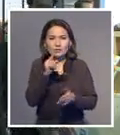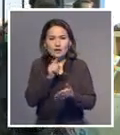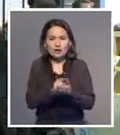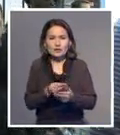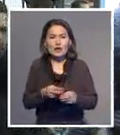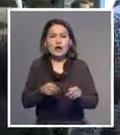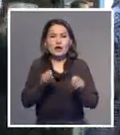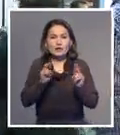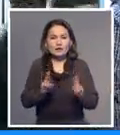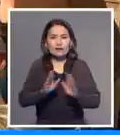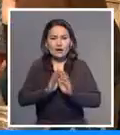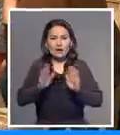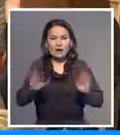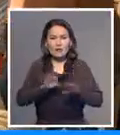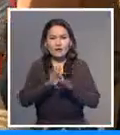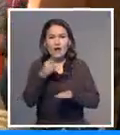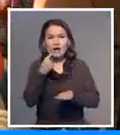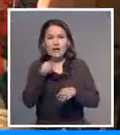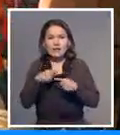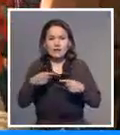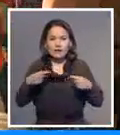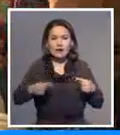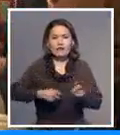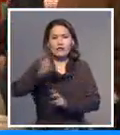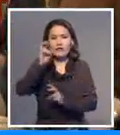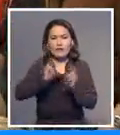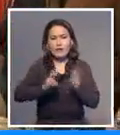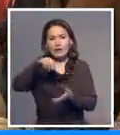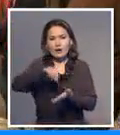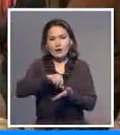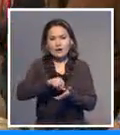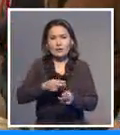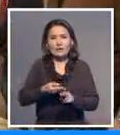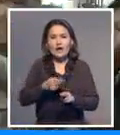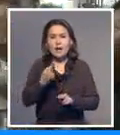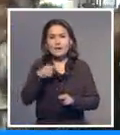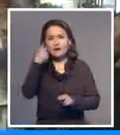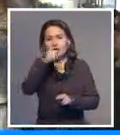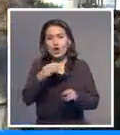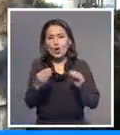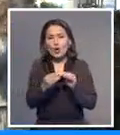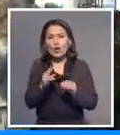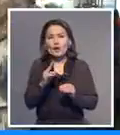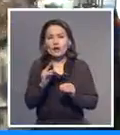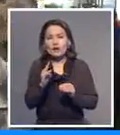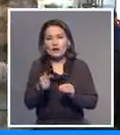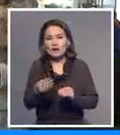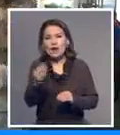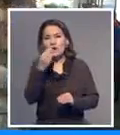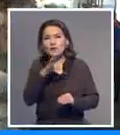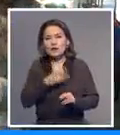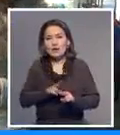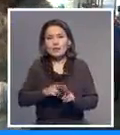таныс жәрмеңкеге биыл елдегі кәмпит шығаратын 110 кондитерлік фабрика қатысып жатыр. Бір жылда 10 келі тәтті жейтін бельгиялықтардың назарын